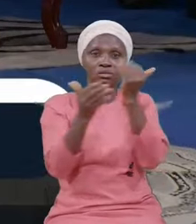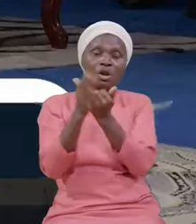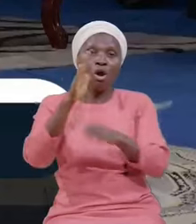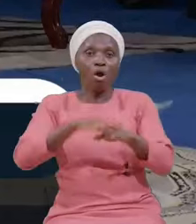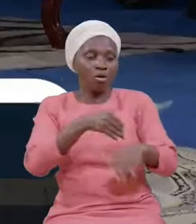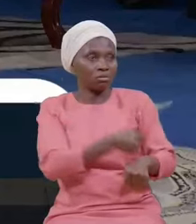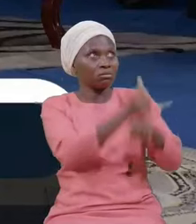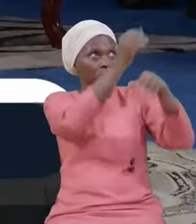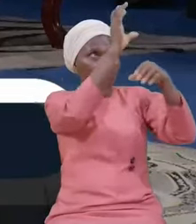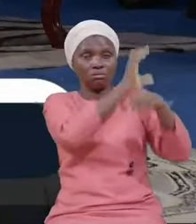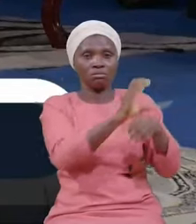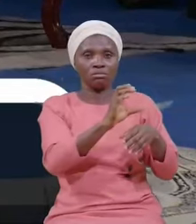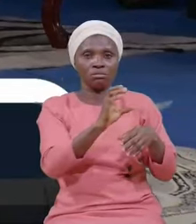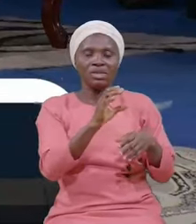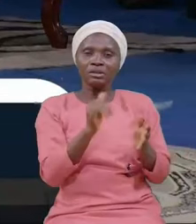mains.